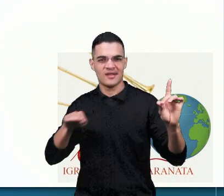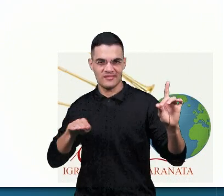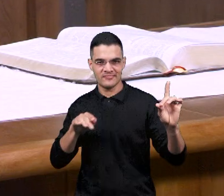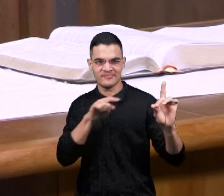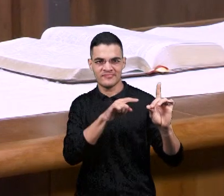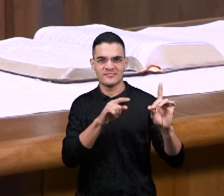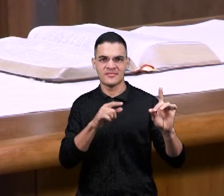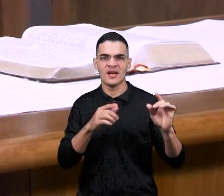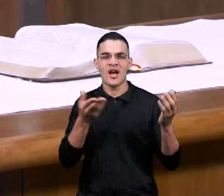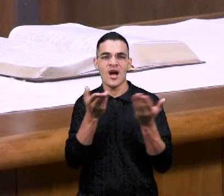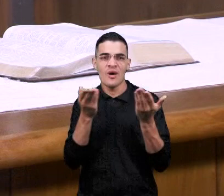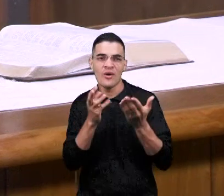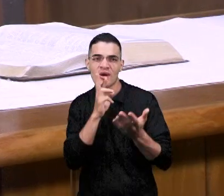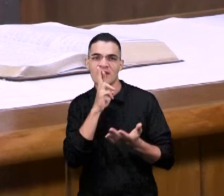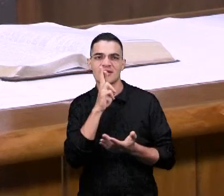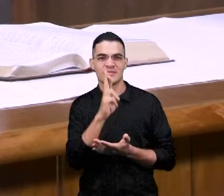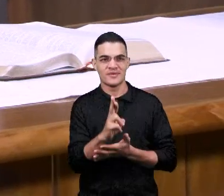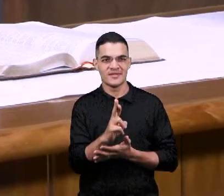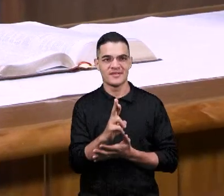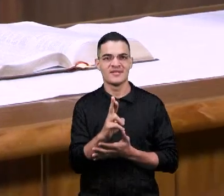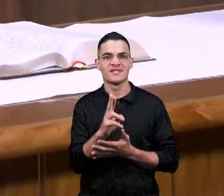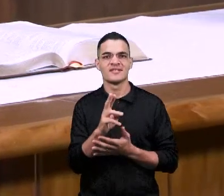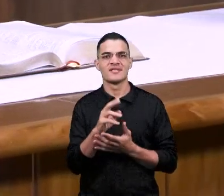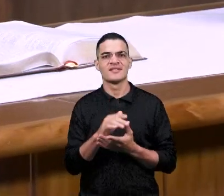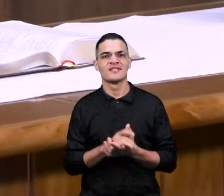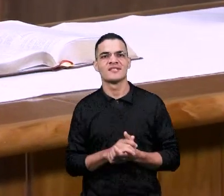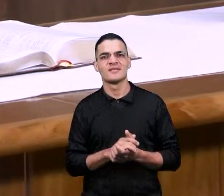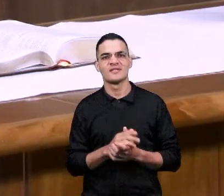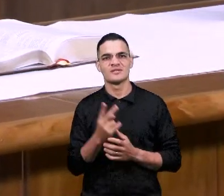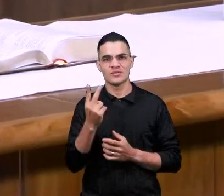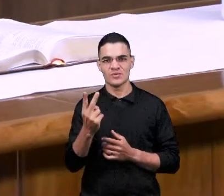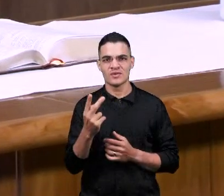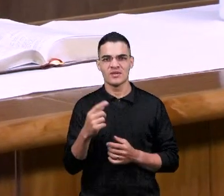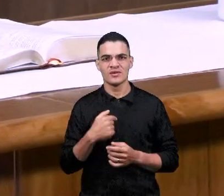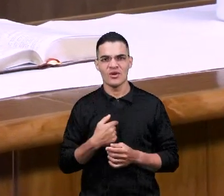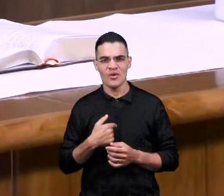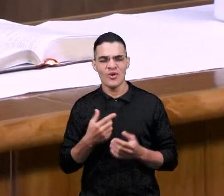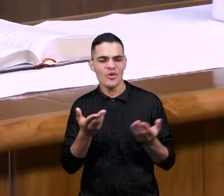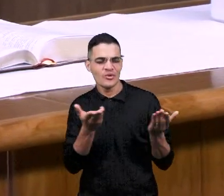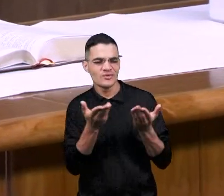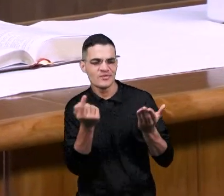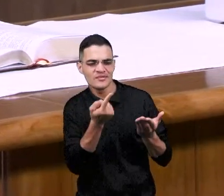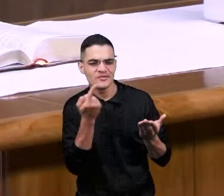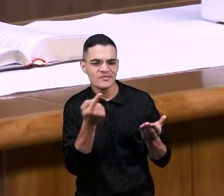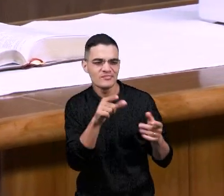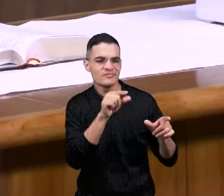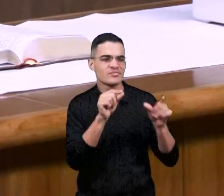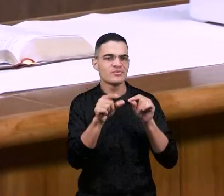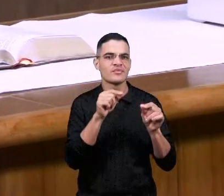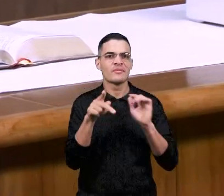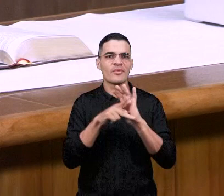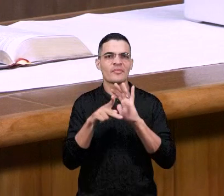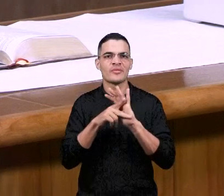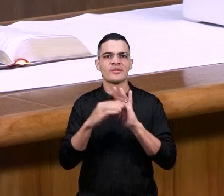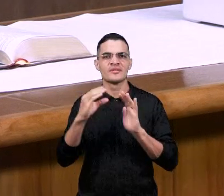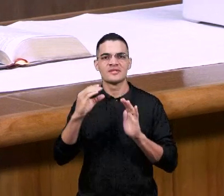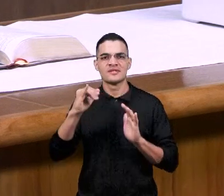selon ce qui a été répondu à la première question. Et pour répondre à cette deuxième question, nous allons compter maintenant avec notre